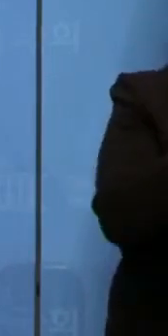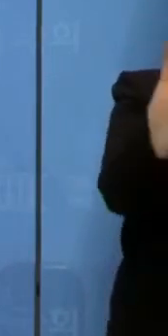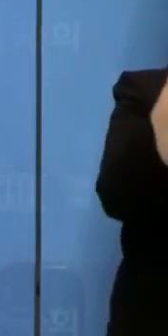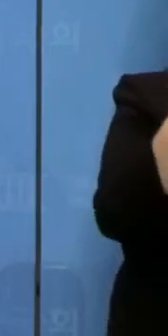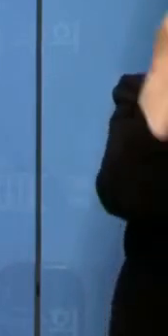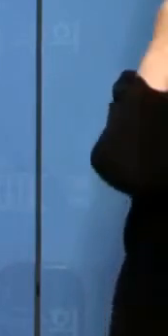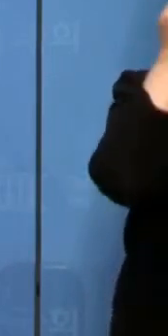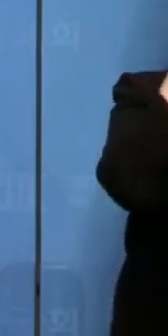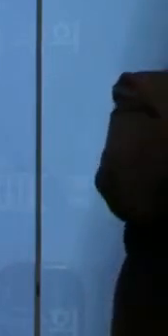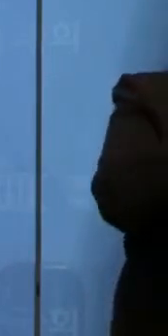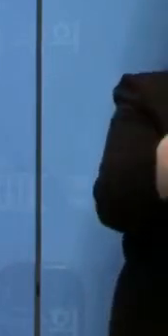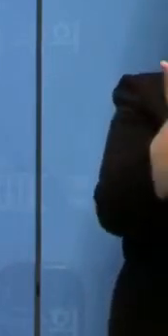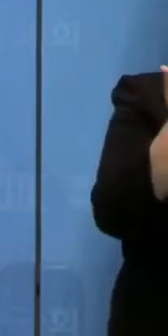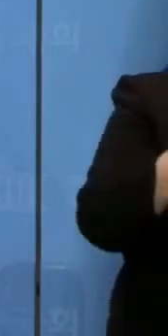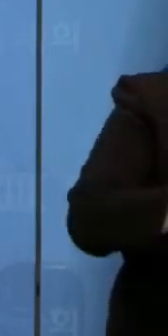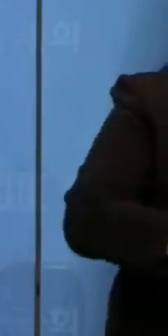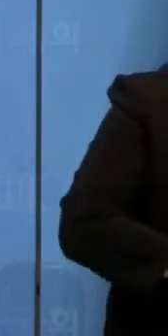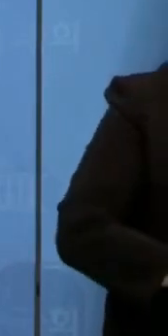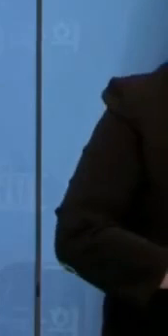보여주셔야 합니다.